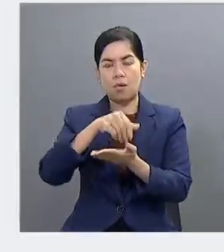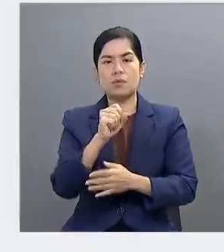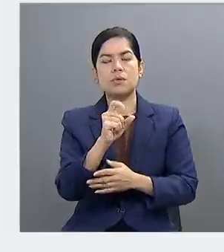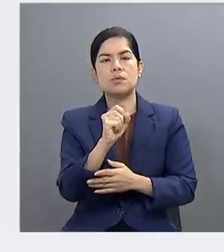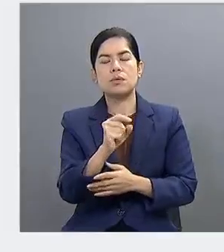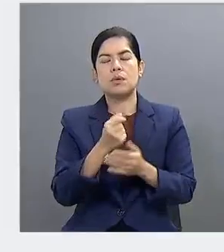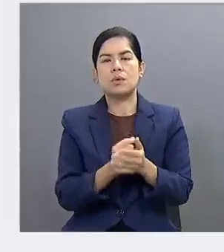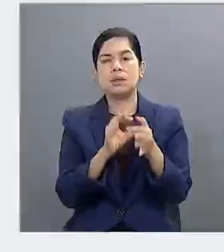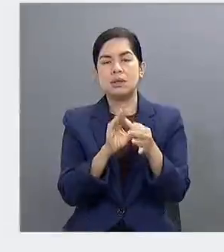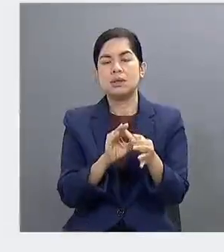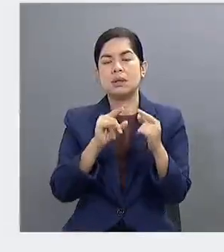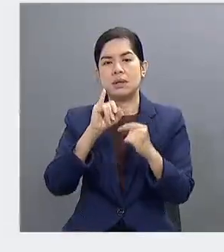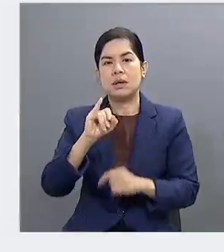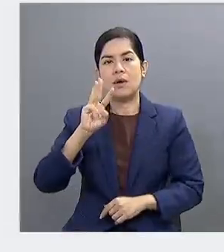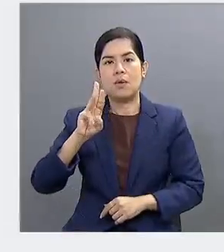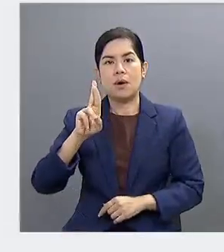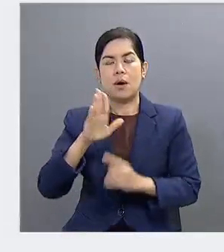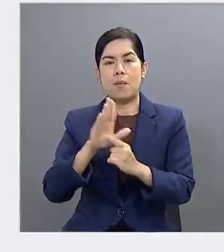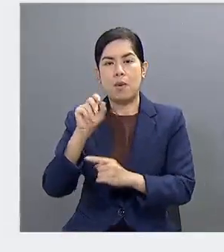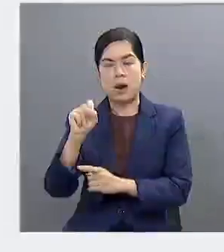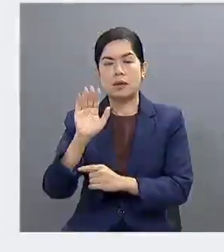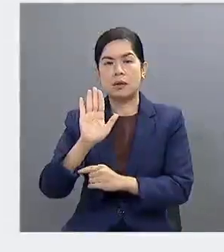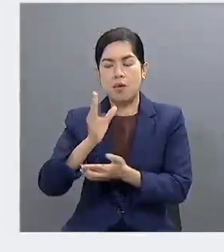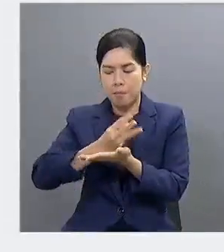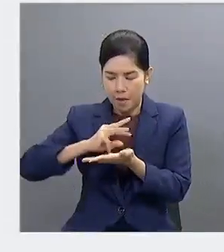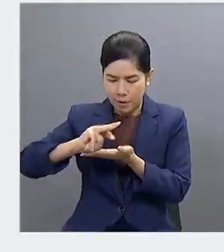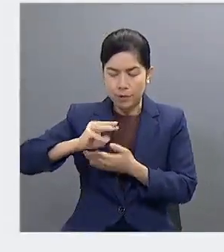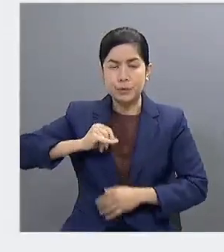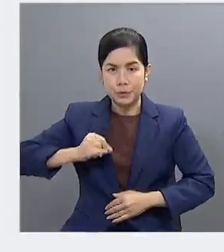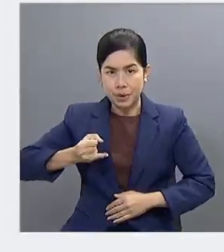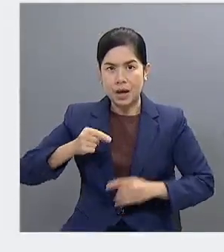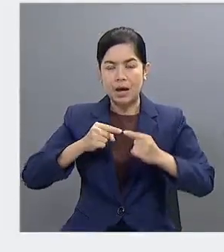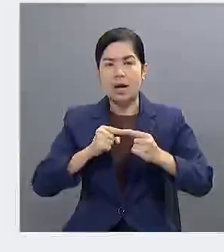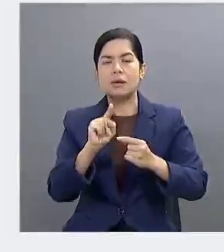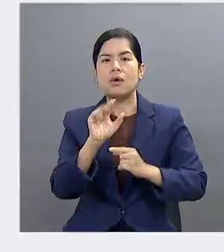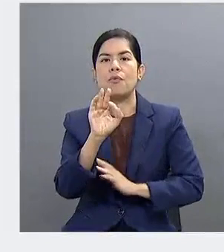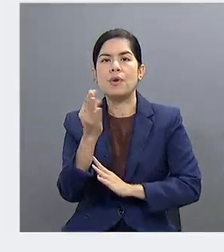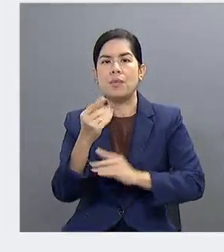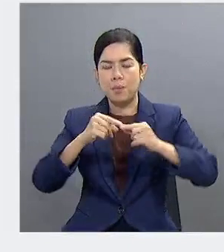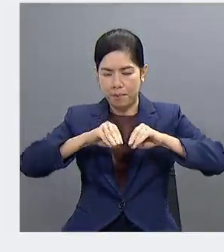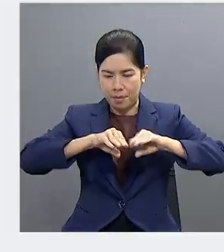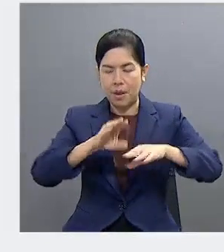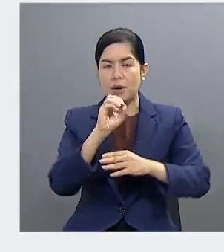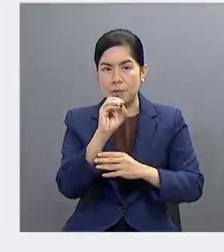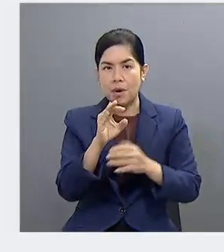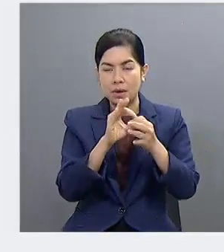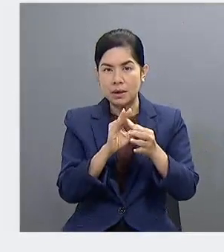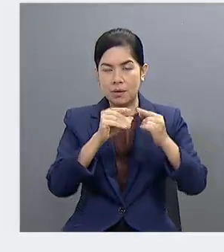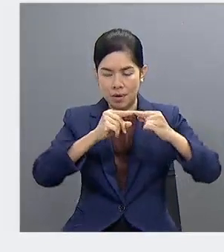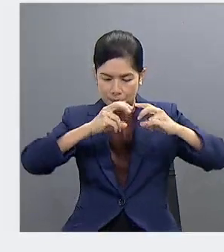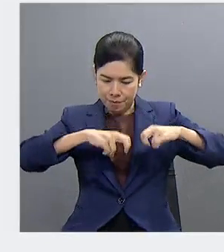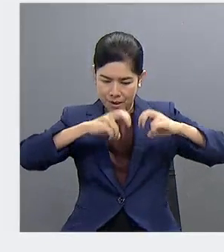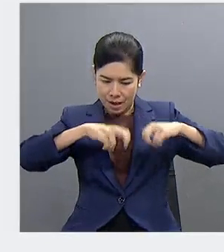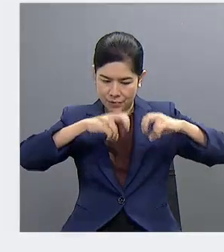คลินิกคณะแพทยศาสตร์จุฬาฯโพสต์ Facebookระบุว่าจากการศึกษาที่เผยแพร่ใน 2วารสาร